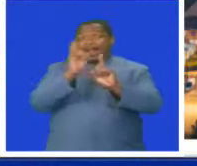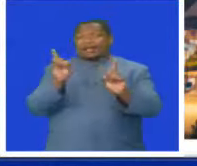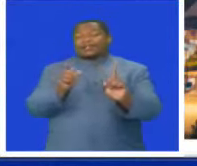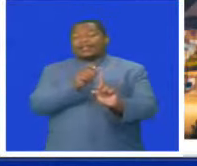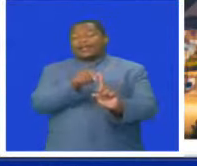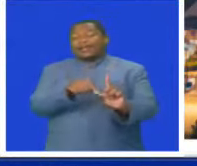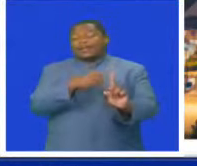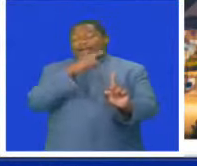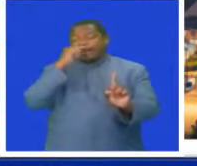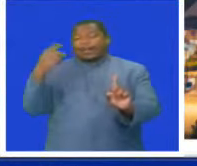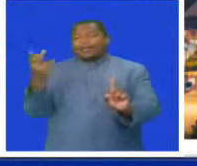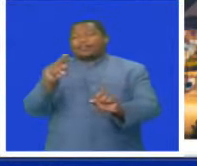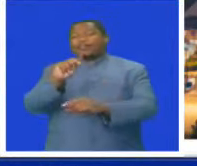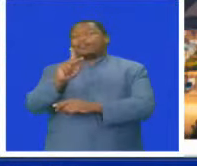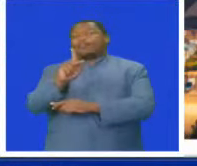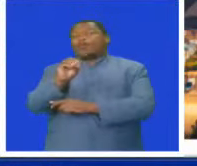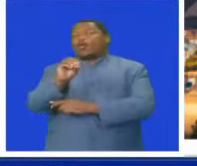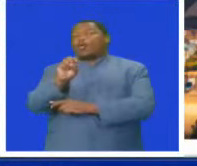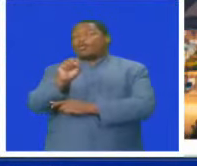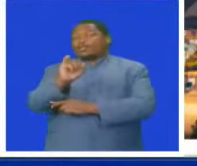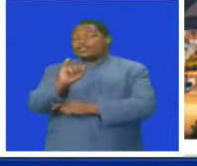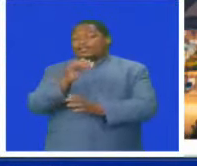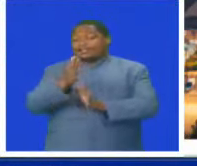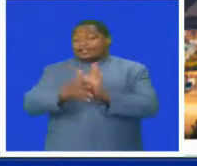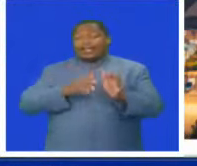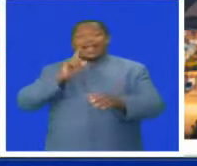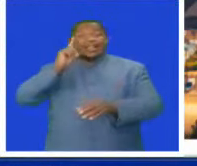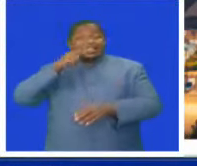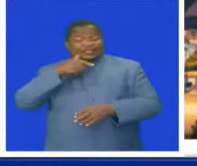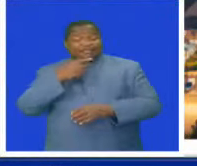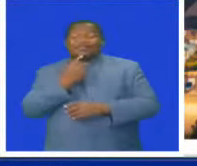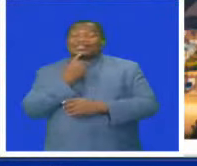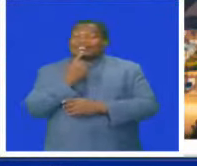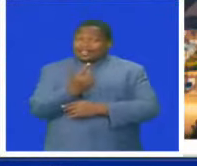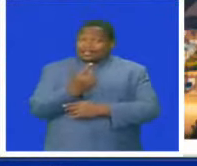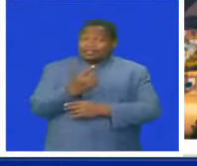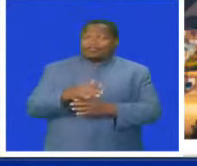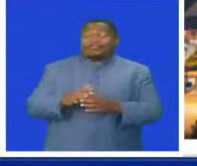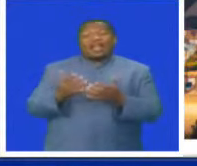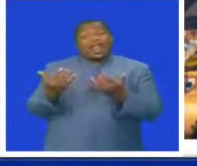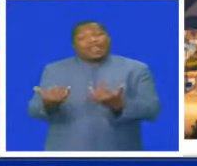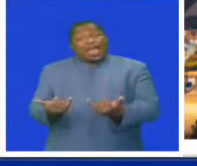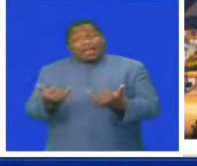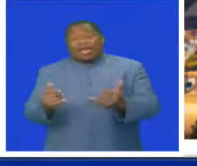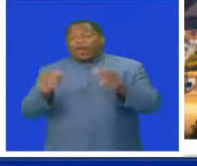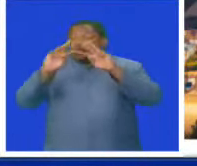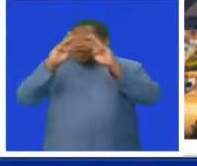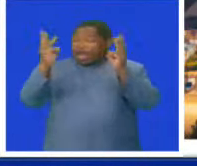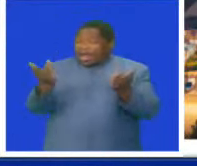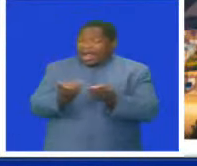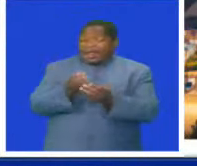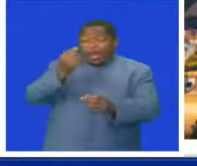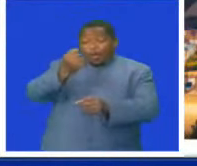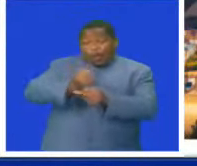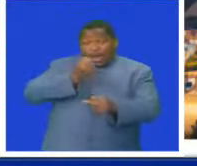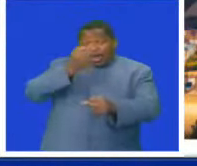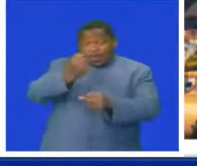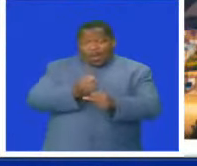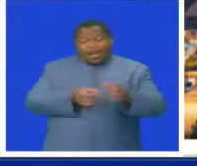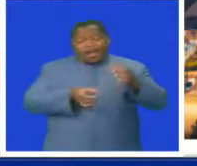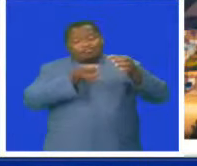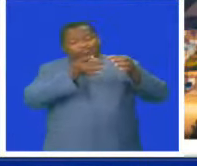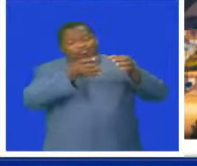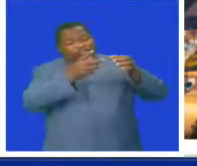iCOVID-19 uma ke sewuphasile. Induna ke ithi lo muthi kubhekeke ukuthi ufike kuleli ngenyanga